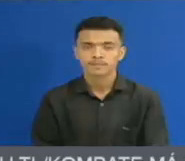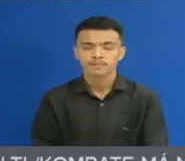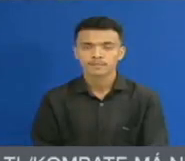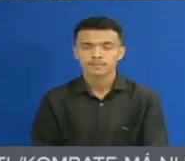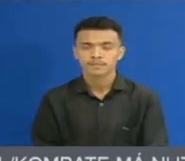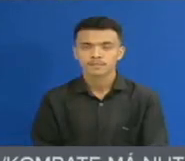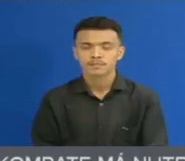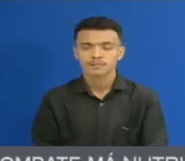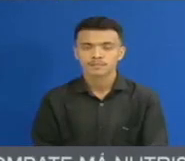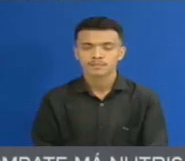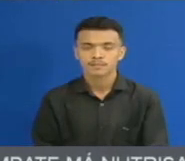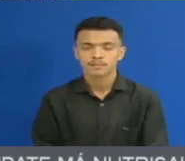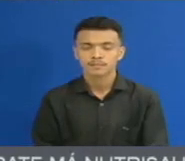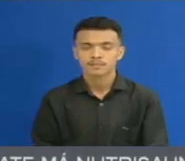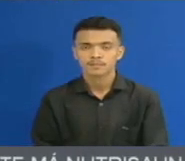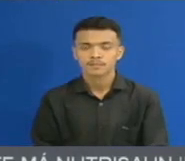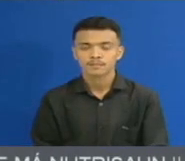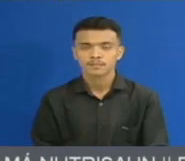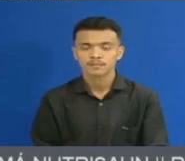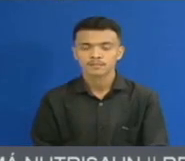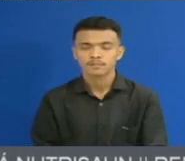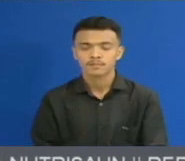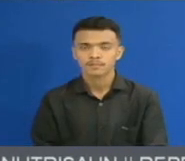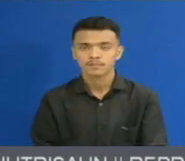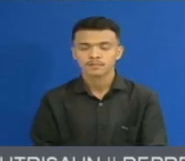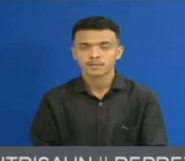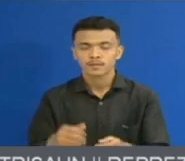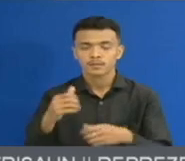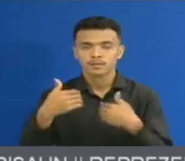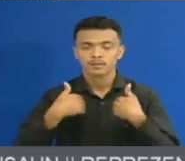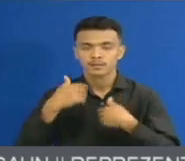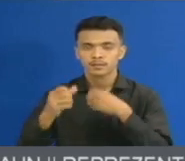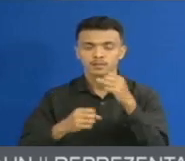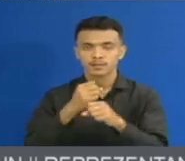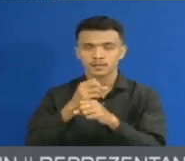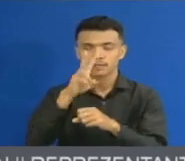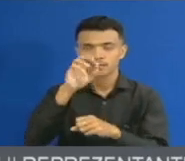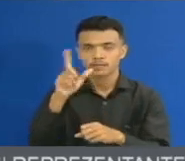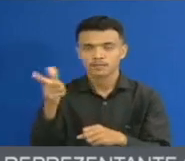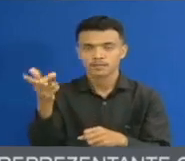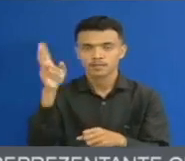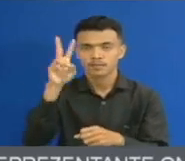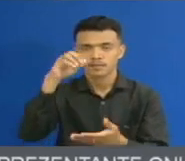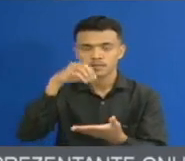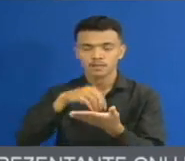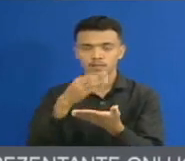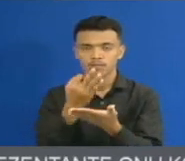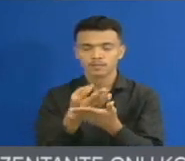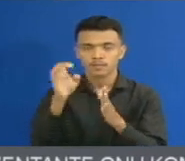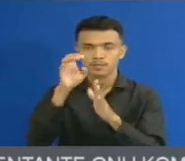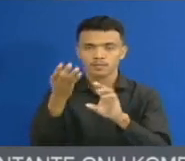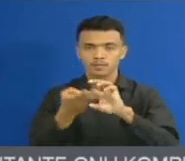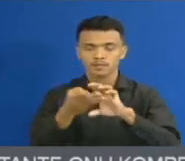Ekstraktif industri transparansi inisiatif Timor Leste ihati nang rihun rua ruan ulu resin rua hata mereseite sebako frestadu